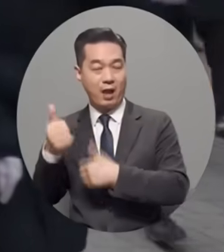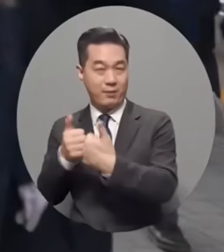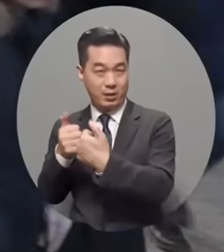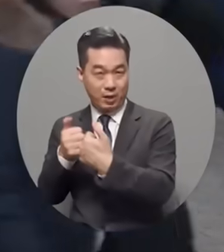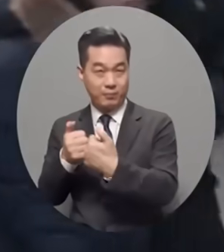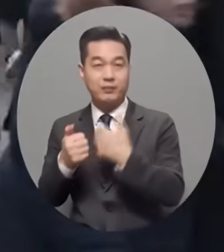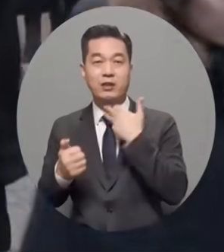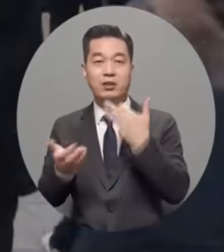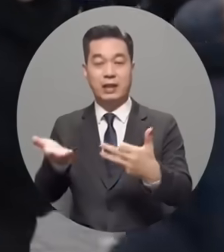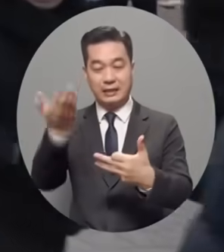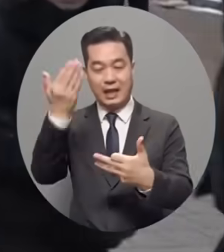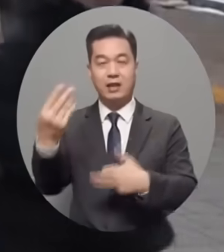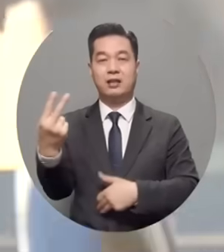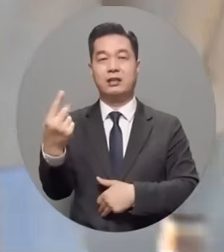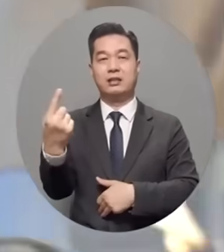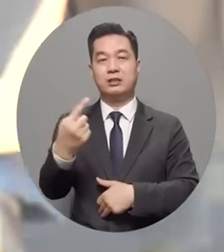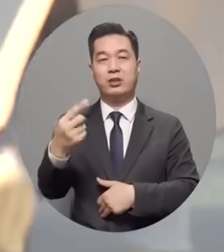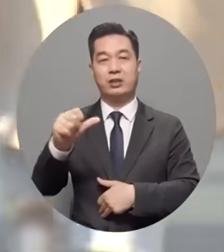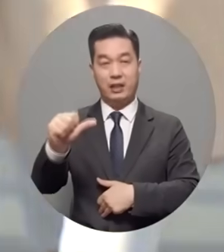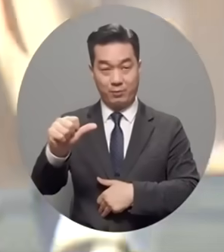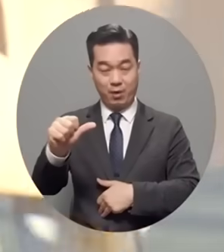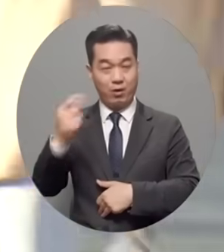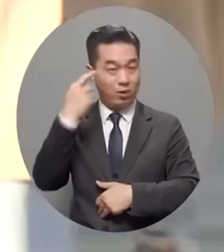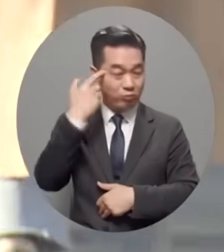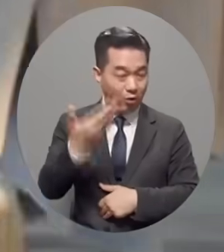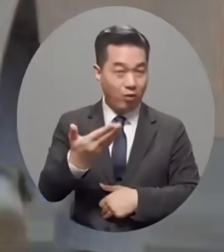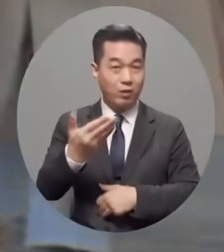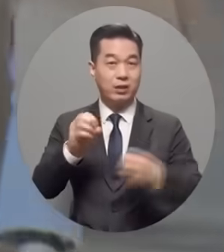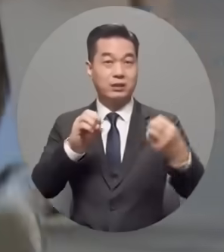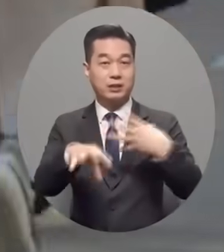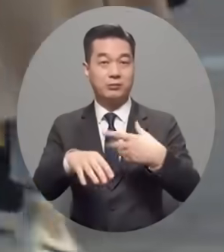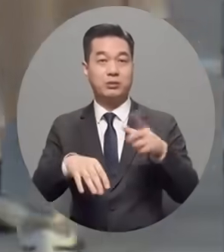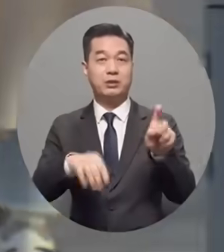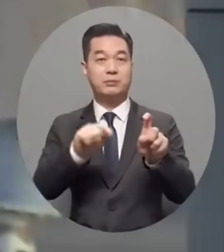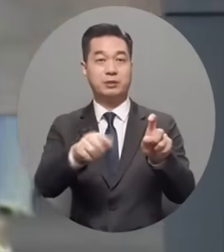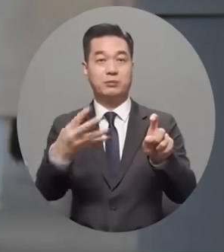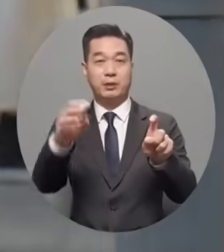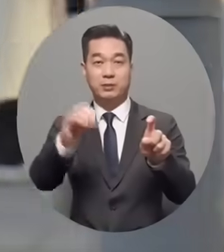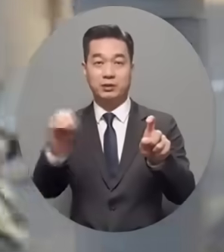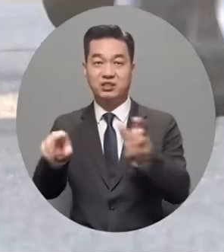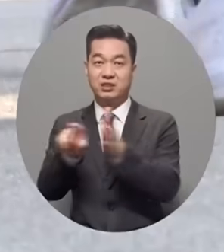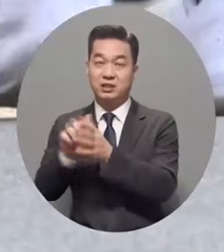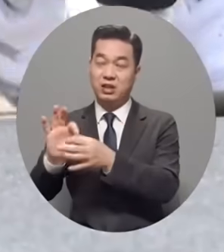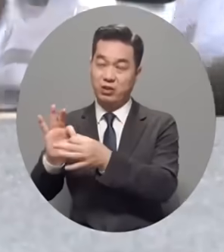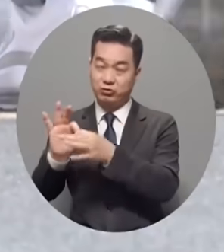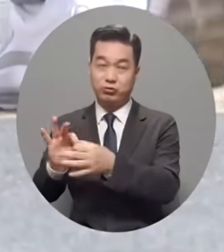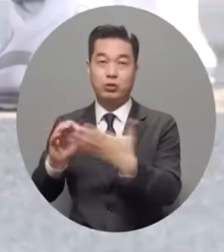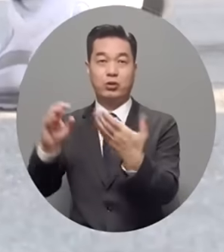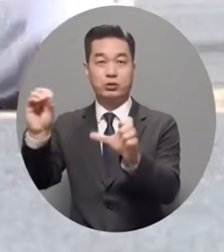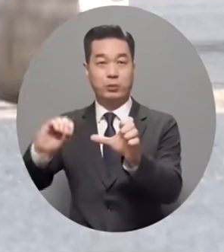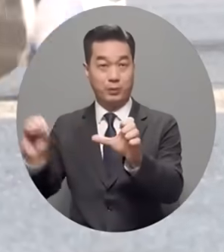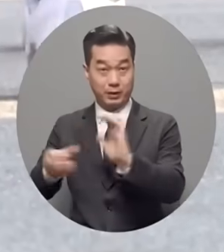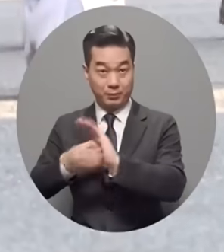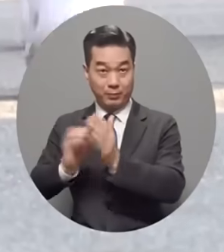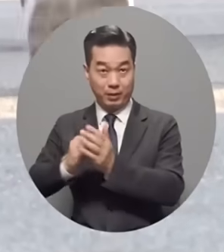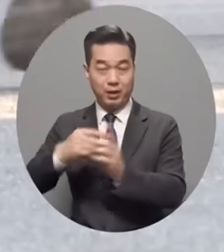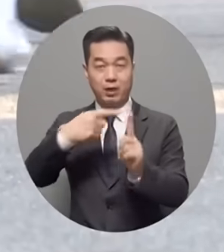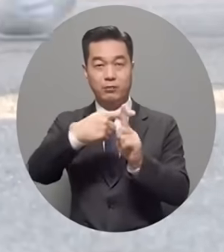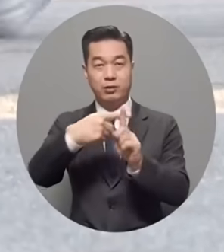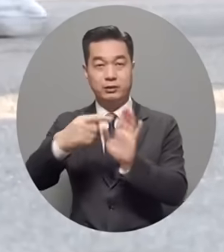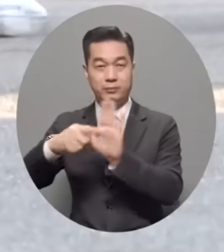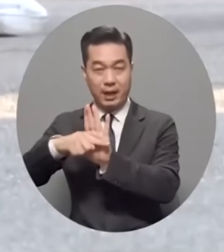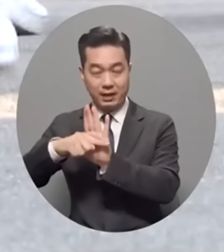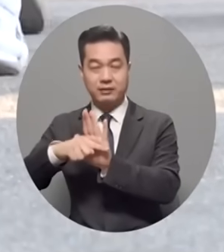이상 1,005명에게 물었고 응답률은 10.4%, 신뢰 수준 95%에 표본 오차는 플러스